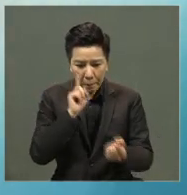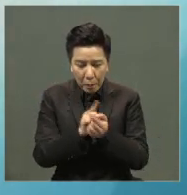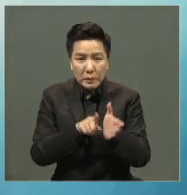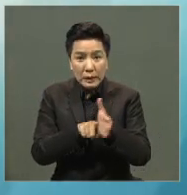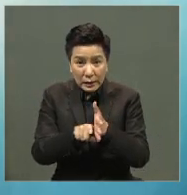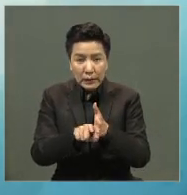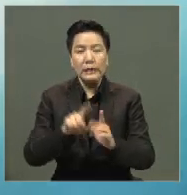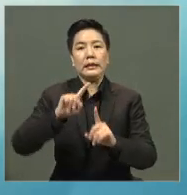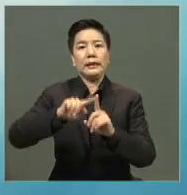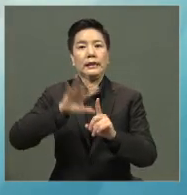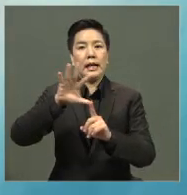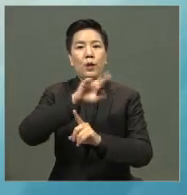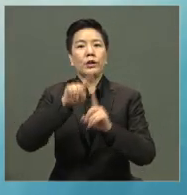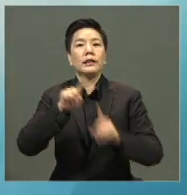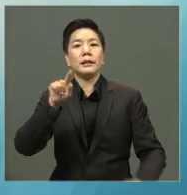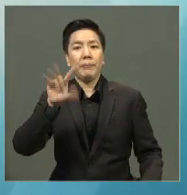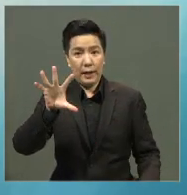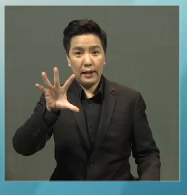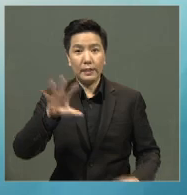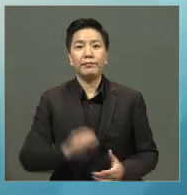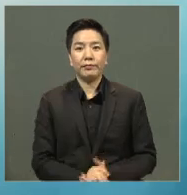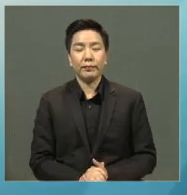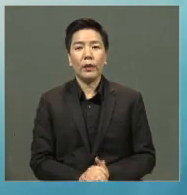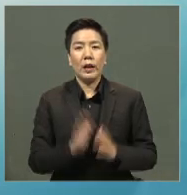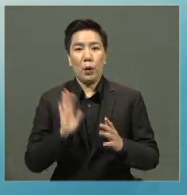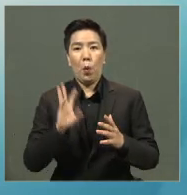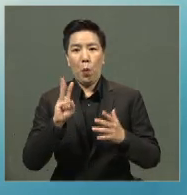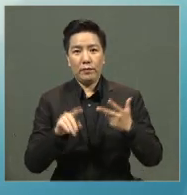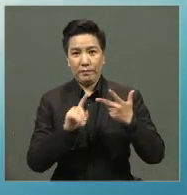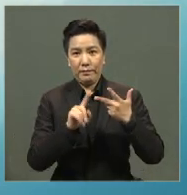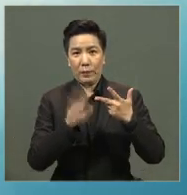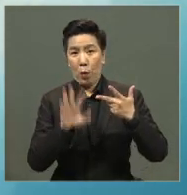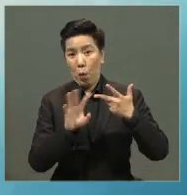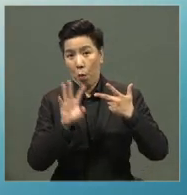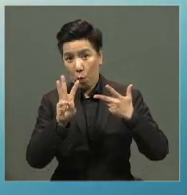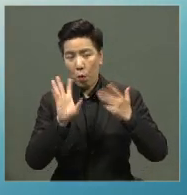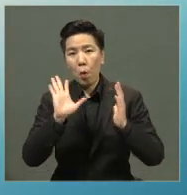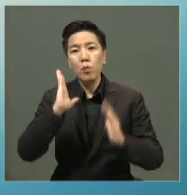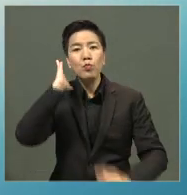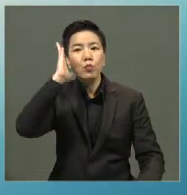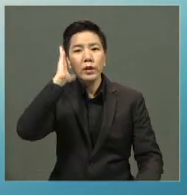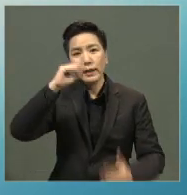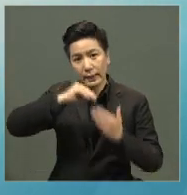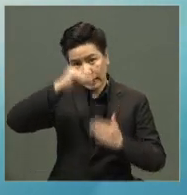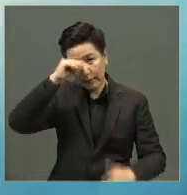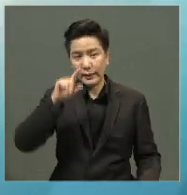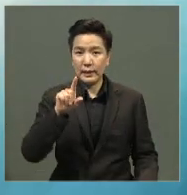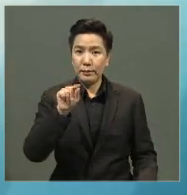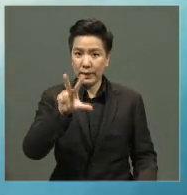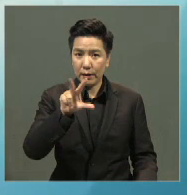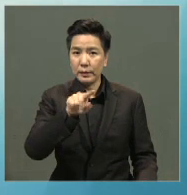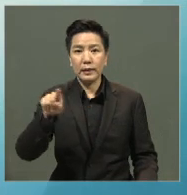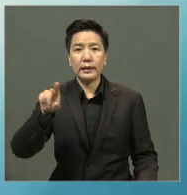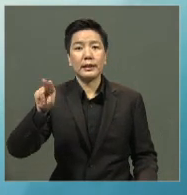จมูกไม่ได้กลิ่นแล้วก็ตรวจพบเชื้อวันที่25พฤษภาคมอีก 6รายครับเป็นนักศึกษาชายอายุ 23ถึง